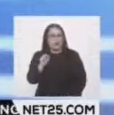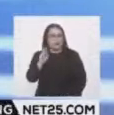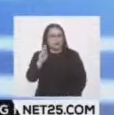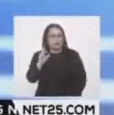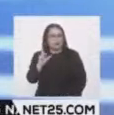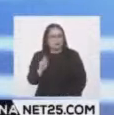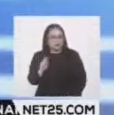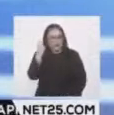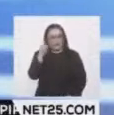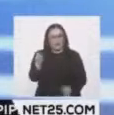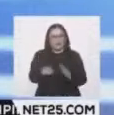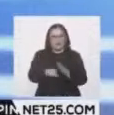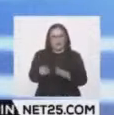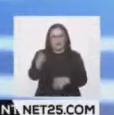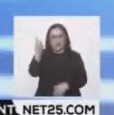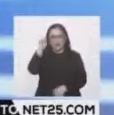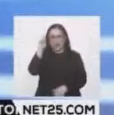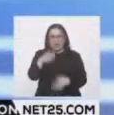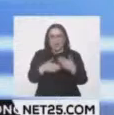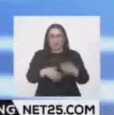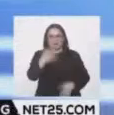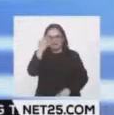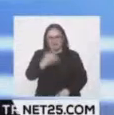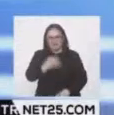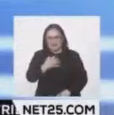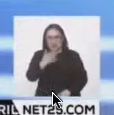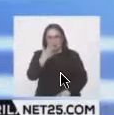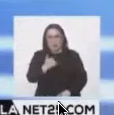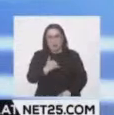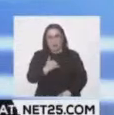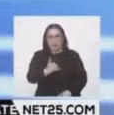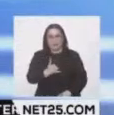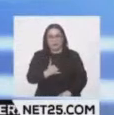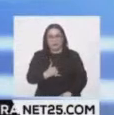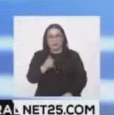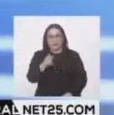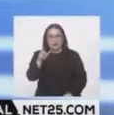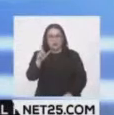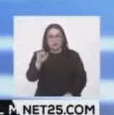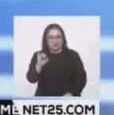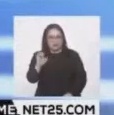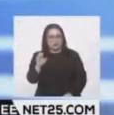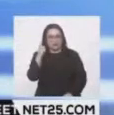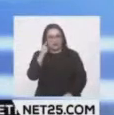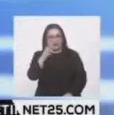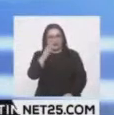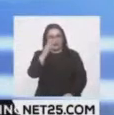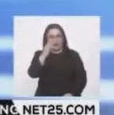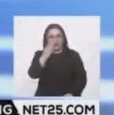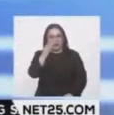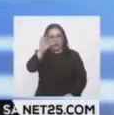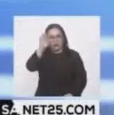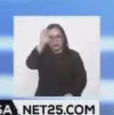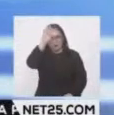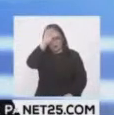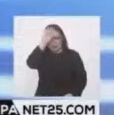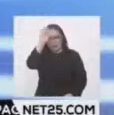pag-walkout ni Tulfo ng mainis sa umanoy pagsisinungaling ng mga pulis ng Pandi Bulacan na umaresto sa sibilyan na walang